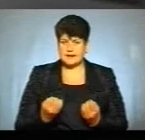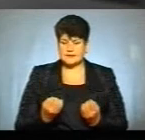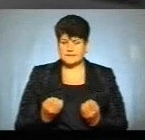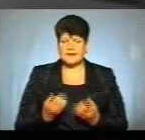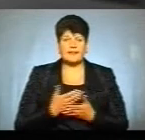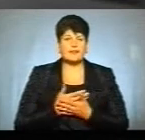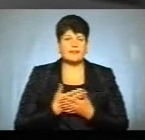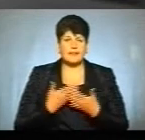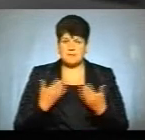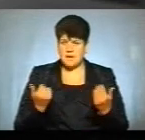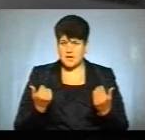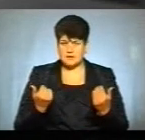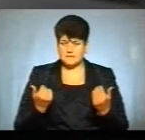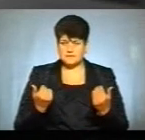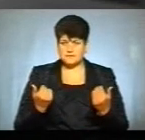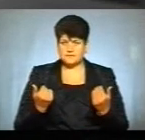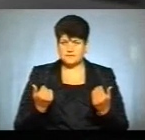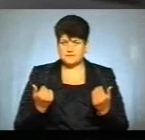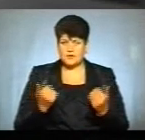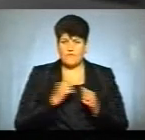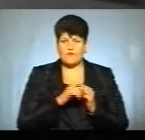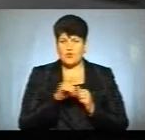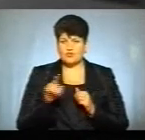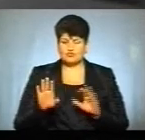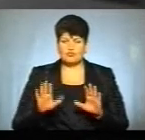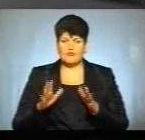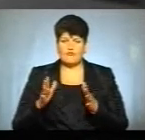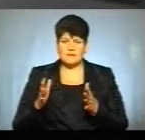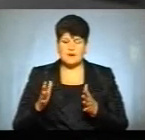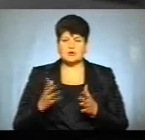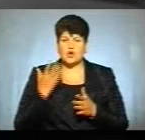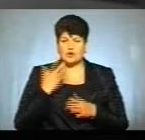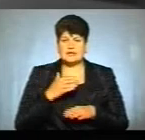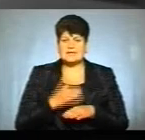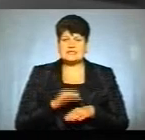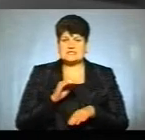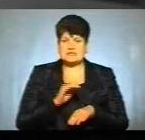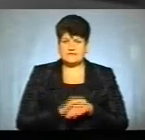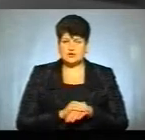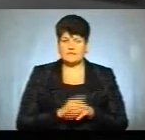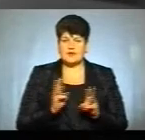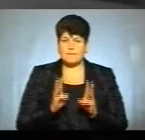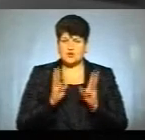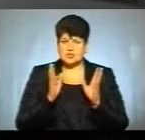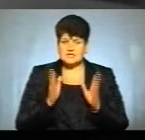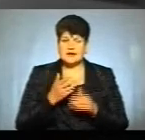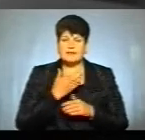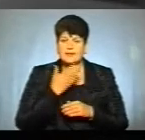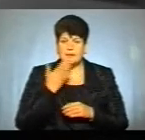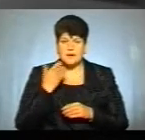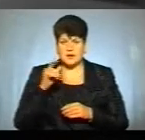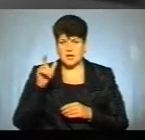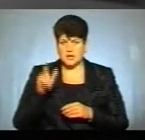день немає в кожному випадку, коли є зафіксована пожежа, немає